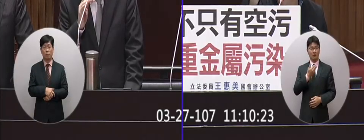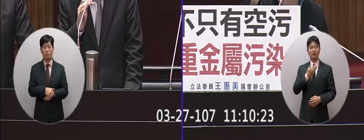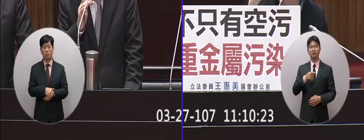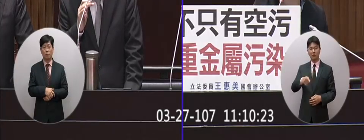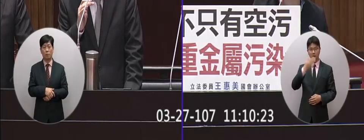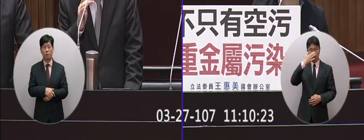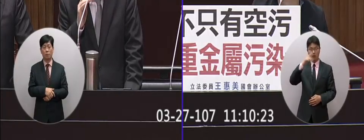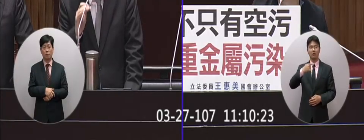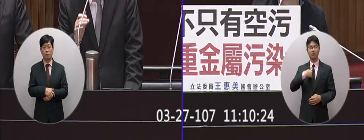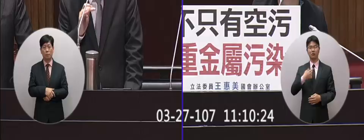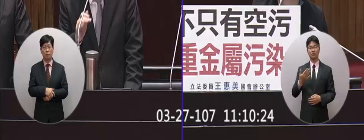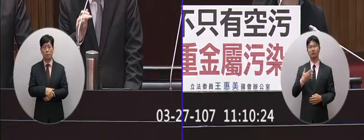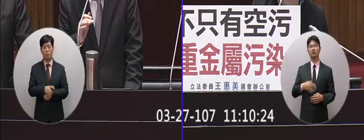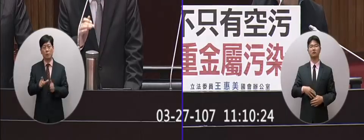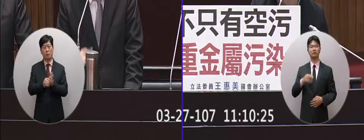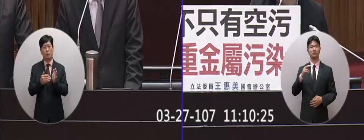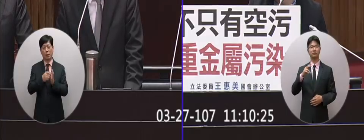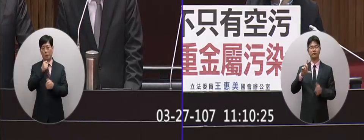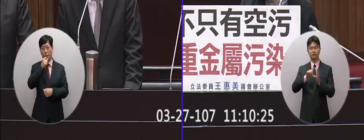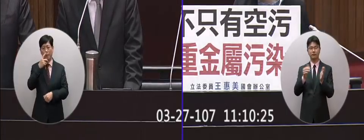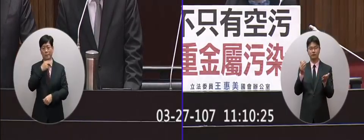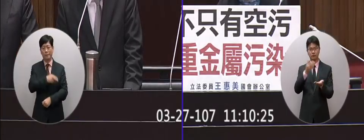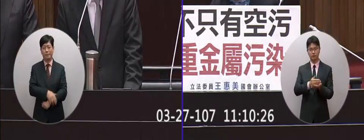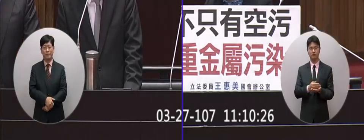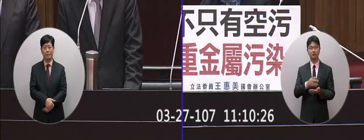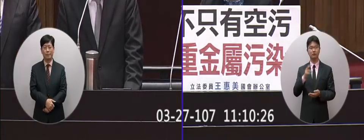我，你功德做好就。